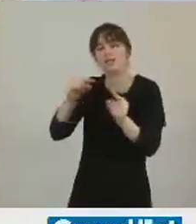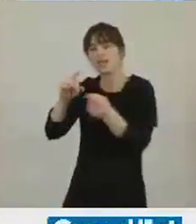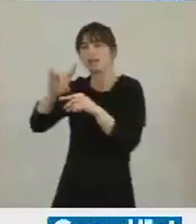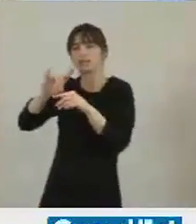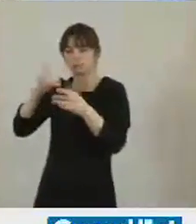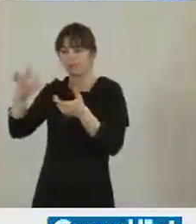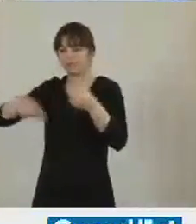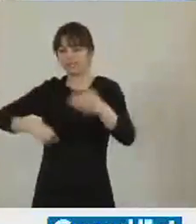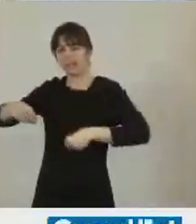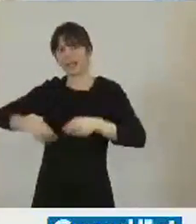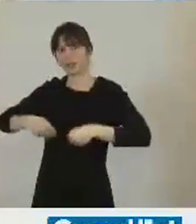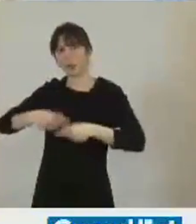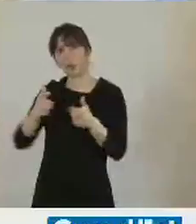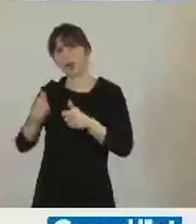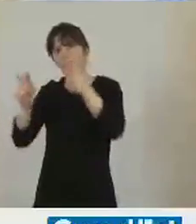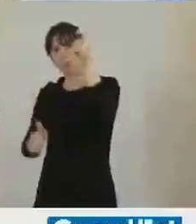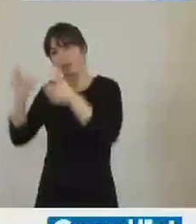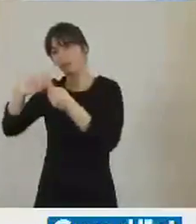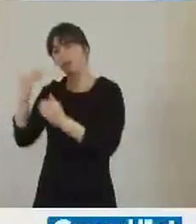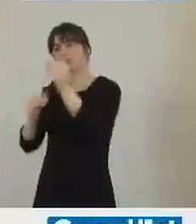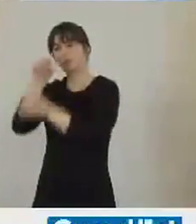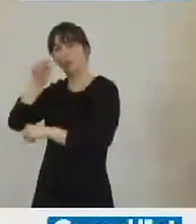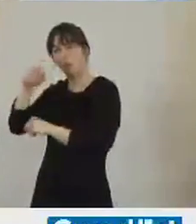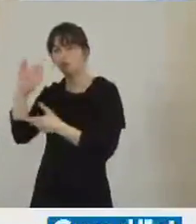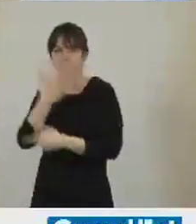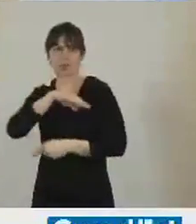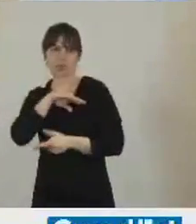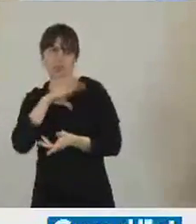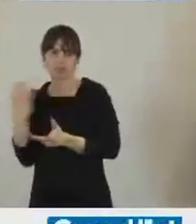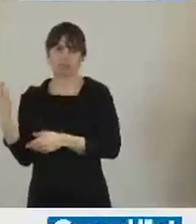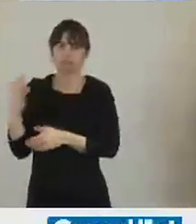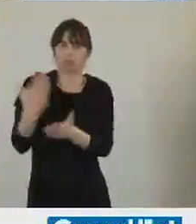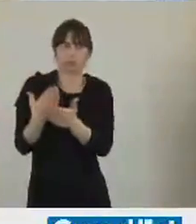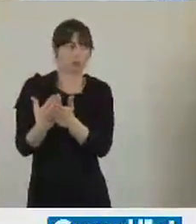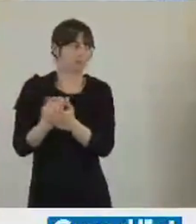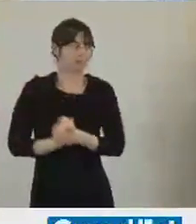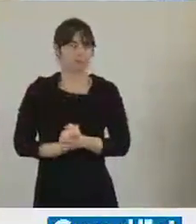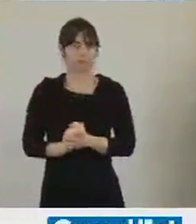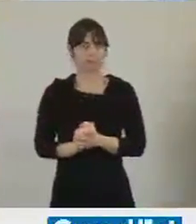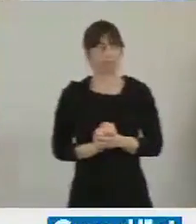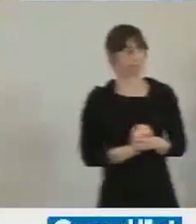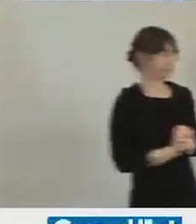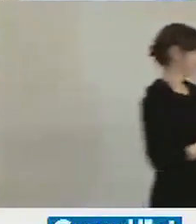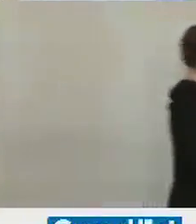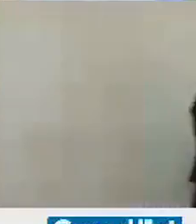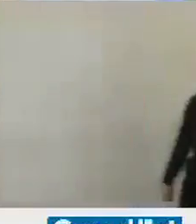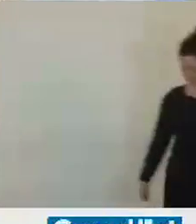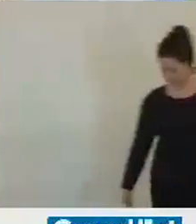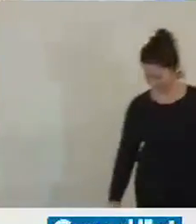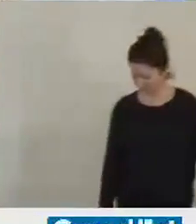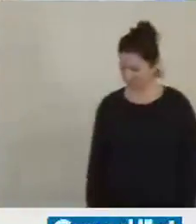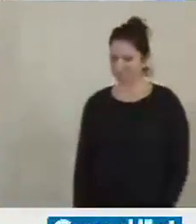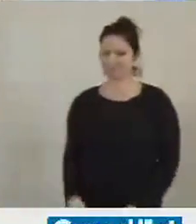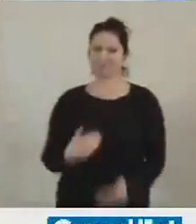de l'immobilier et de la construction. Dans un contexte compliqué par la réorganisation et restructuration du